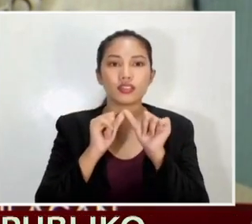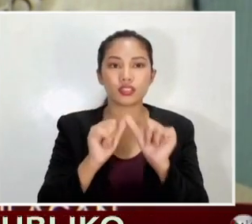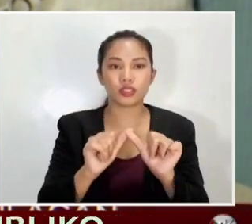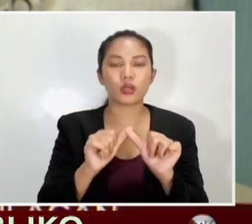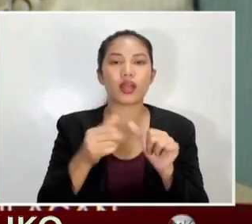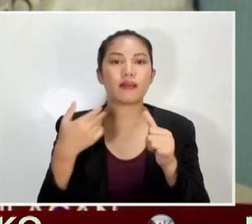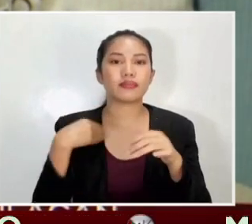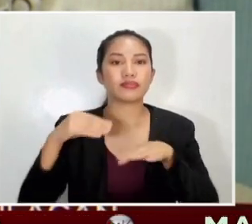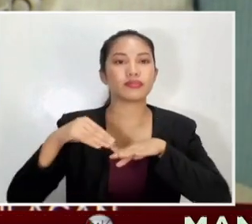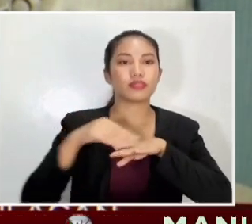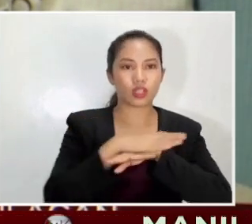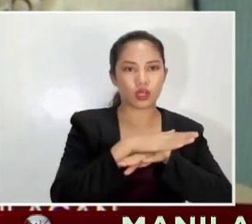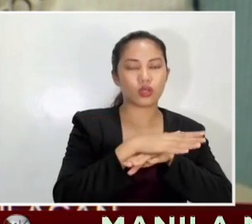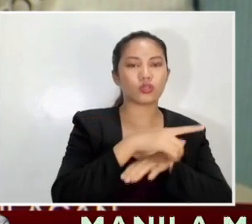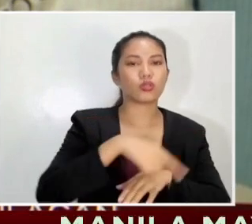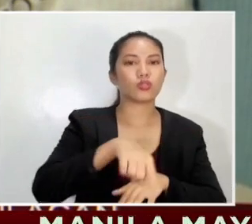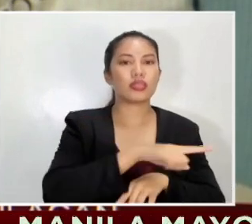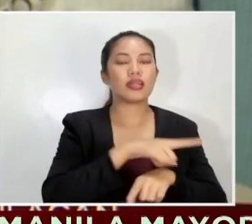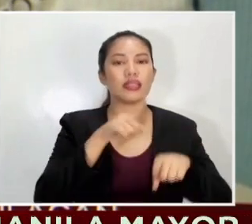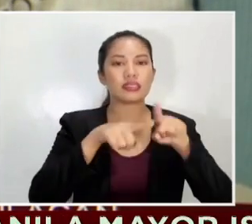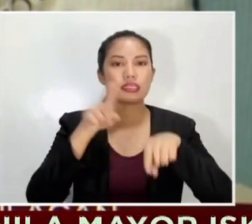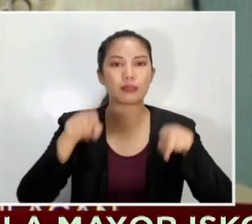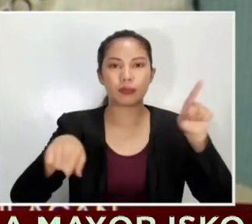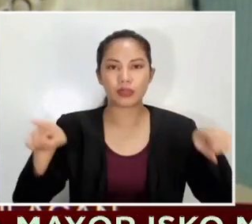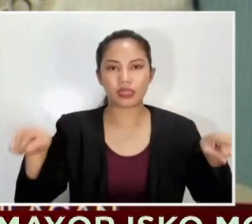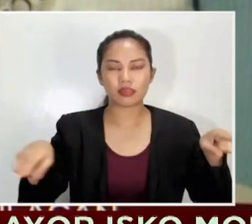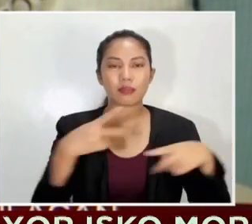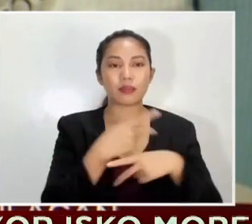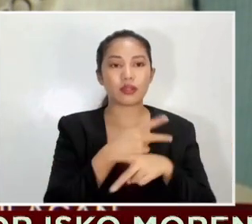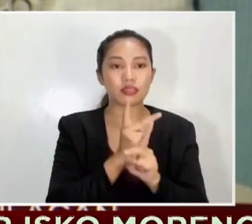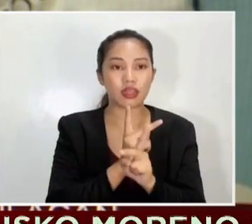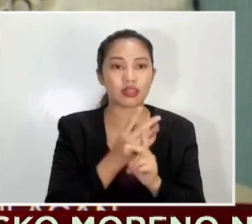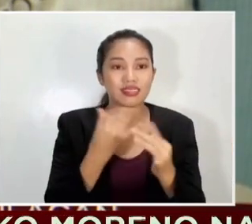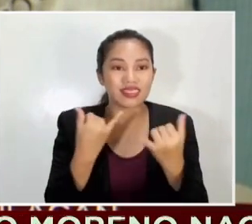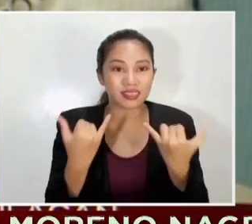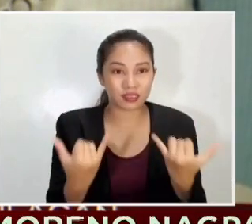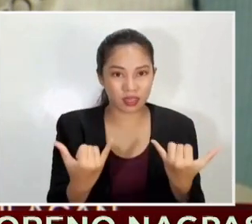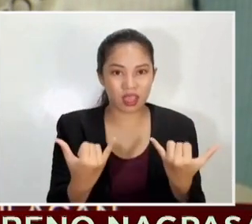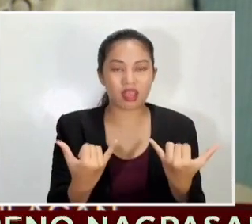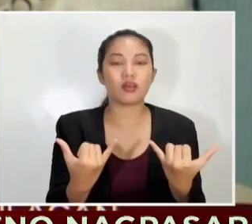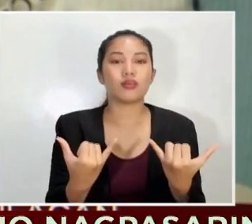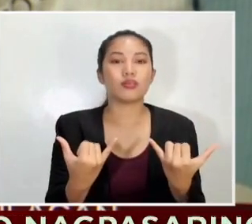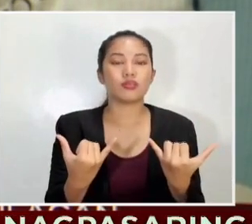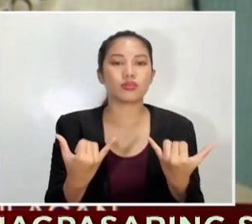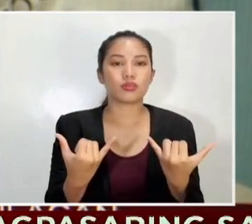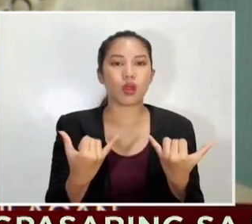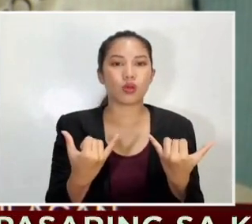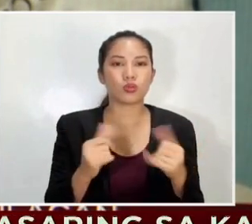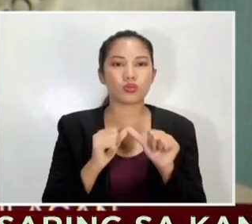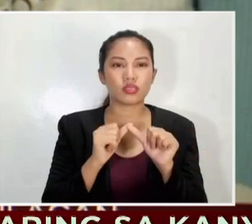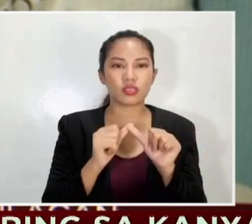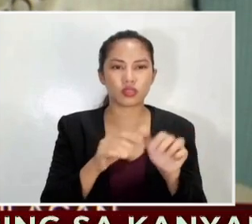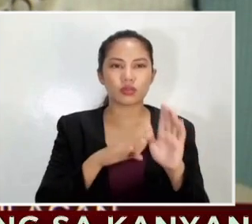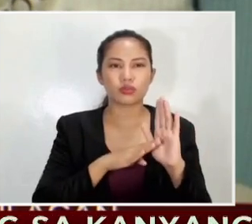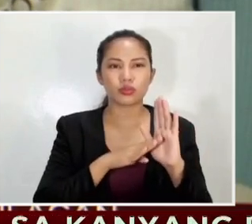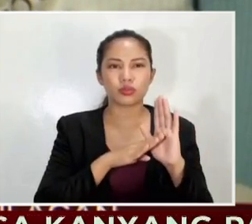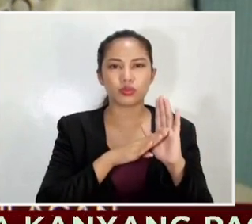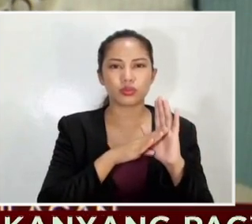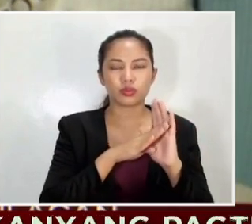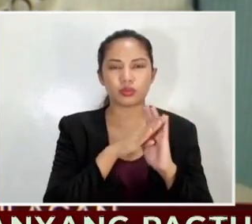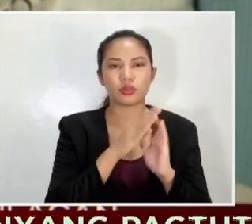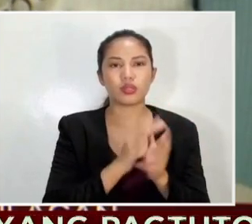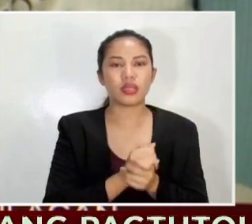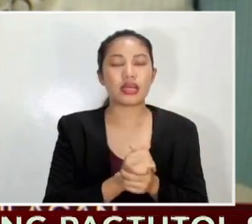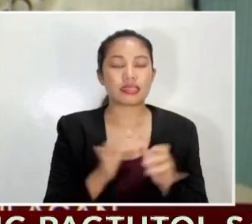sa iba't ibang commodity groups. So right now, the trend is that, of course, the last 3 months, it's the